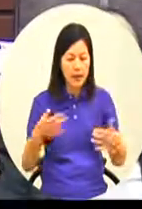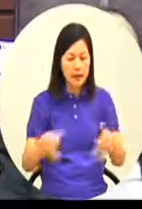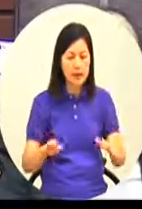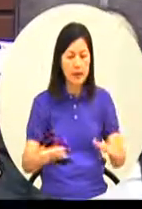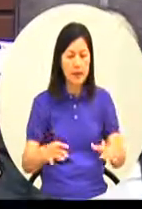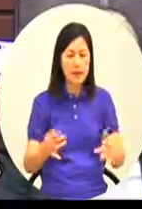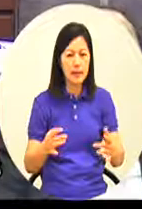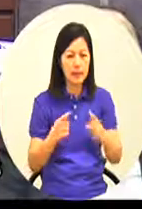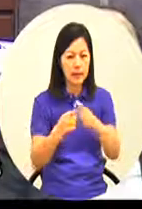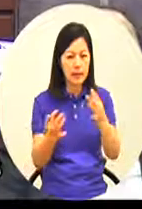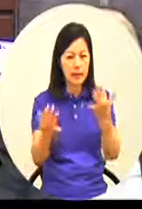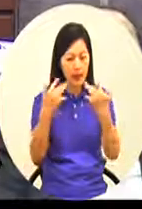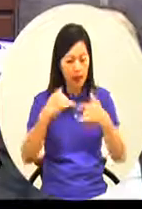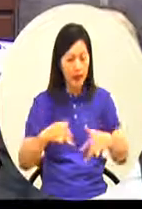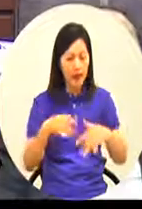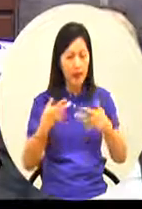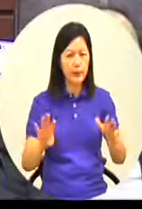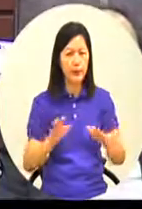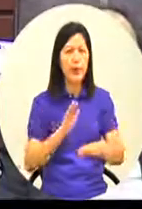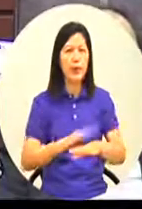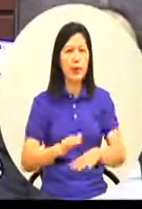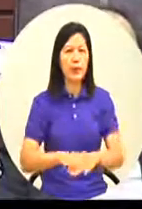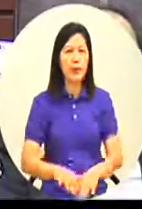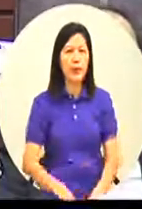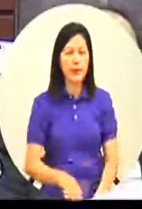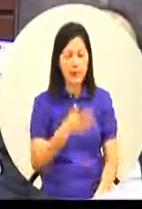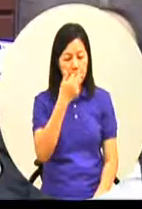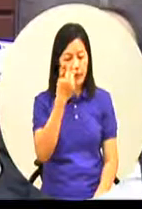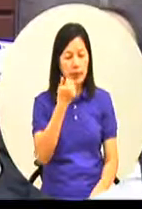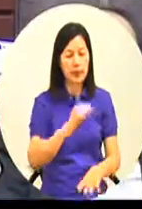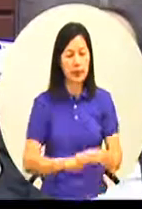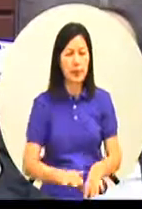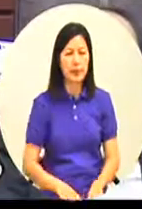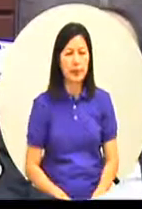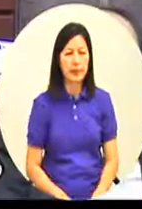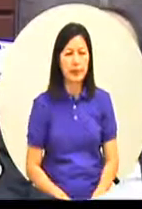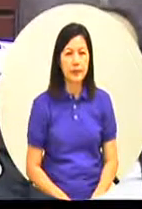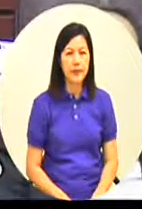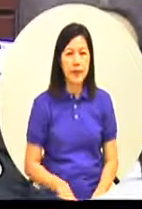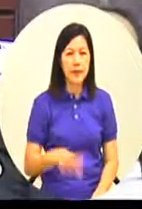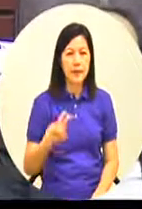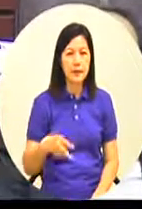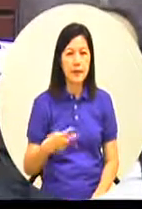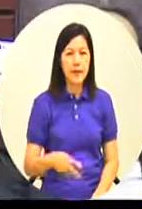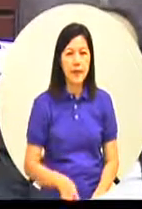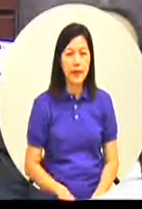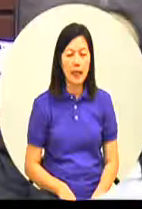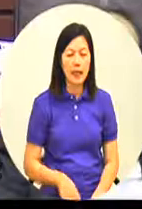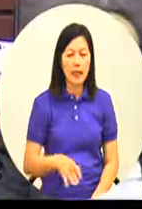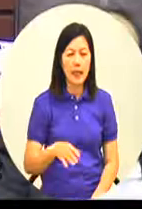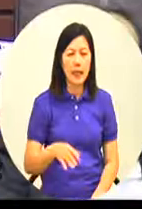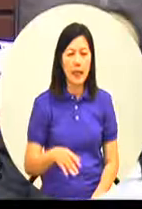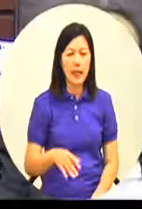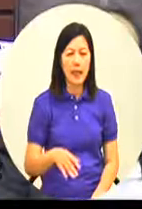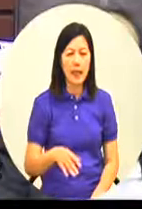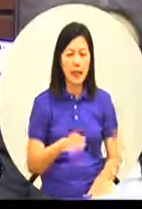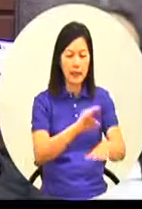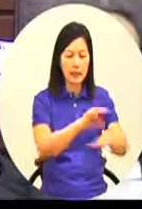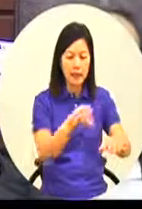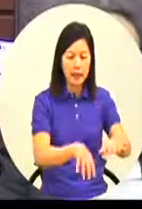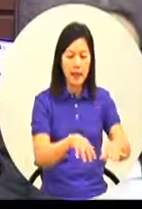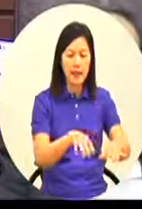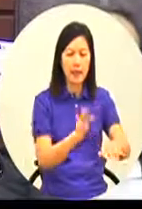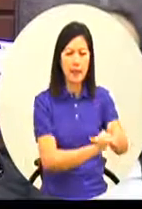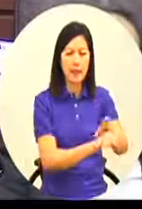而且会更方便。另外，头段提完的讲，咱较南。南停车场的旁边那一条道路